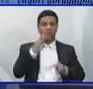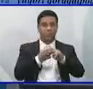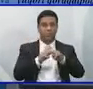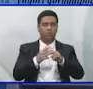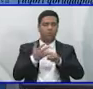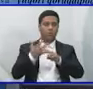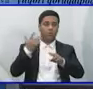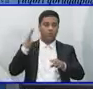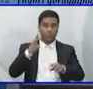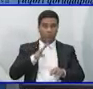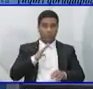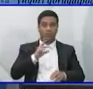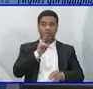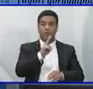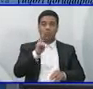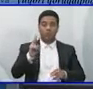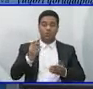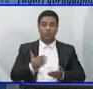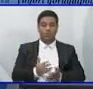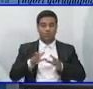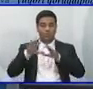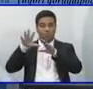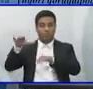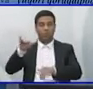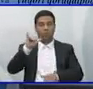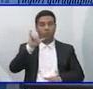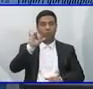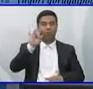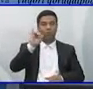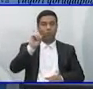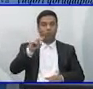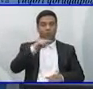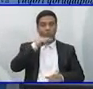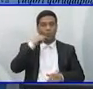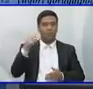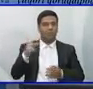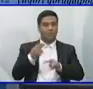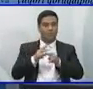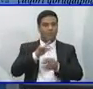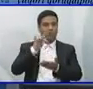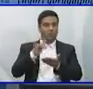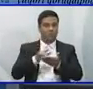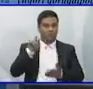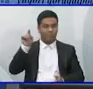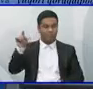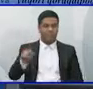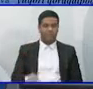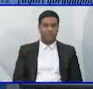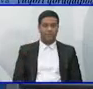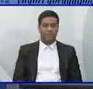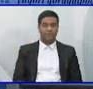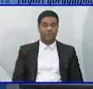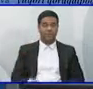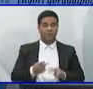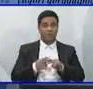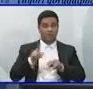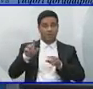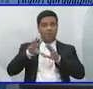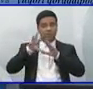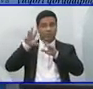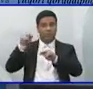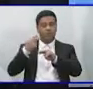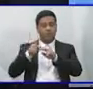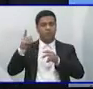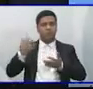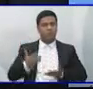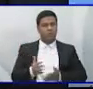Ural, o'sha davrdagi nomi Yoyiq deb atalgan Volga va Ural daryolarining bo'ylariga ko'chib o'tishadi.